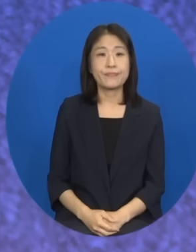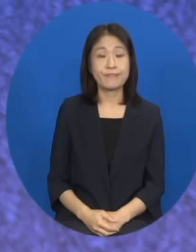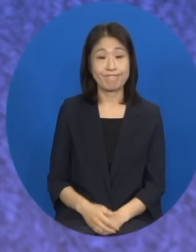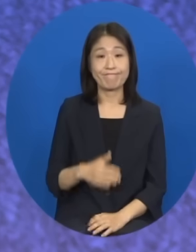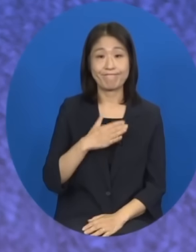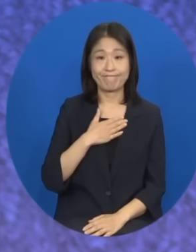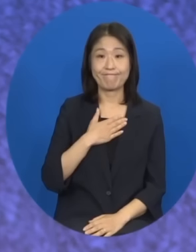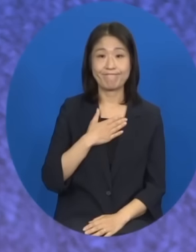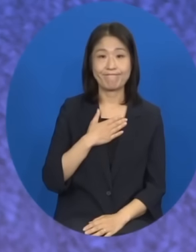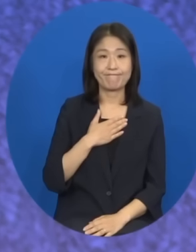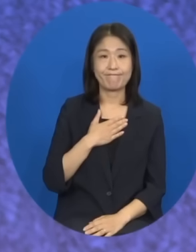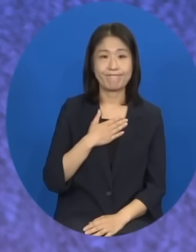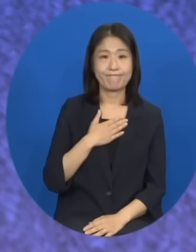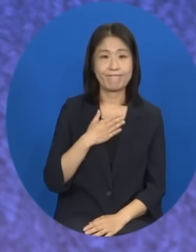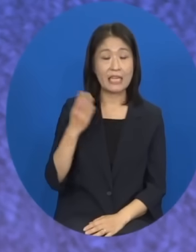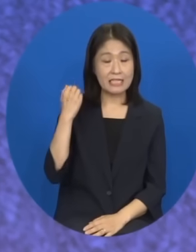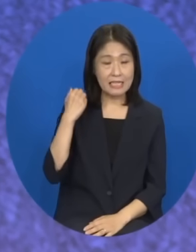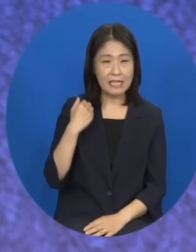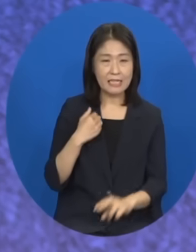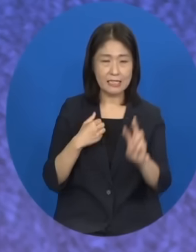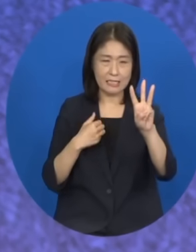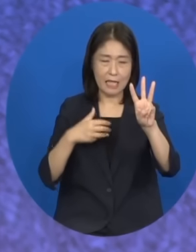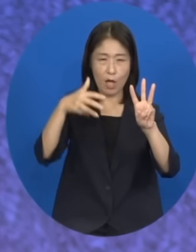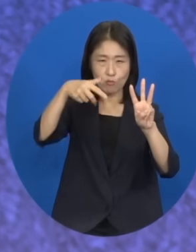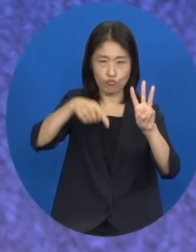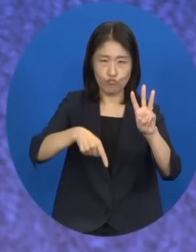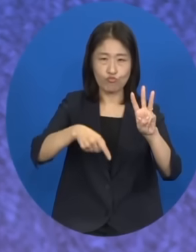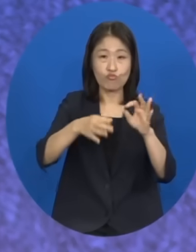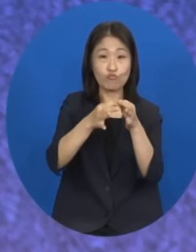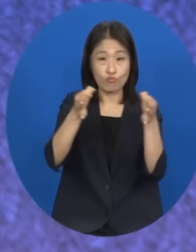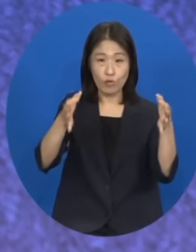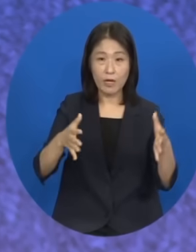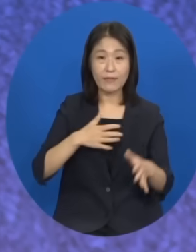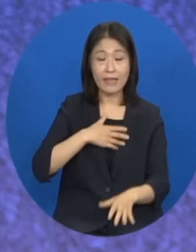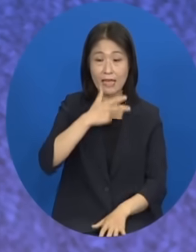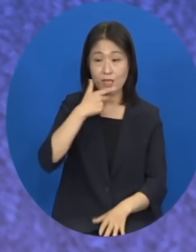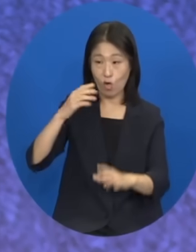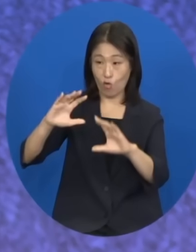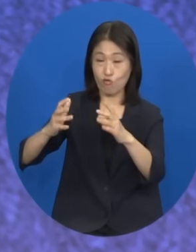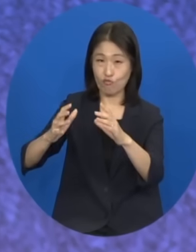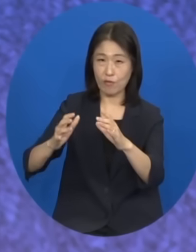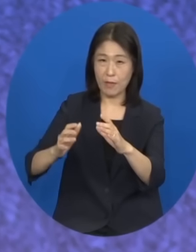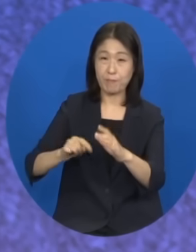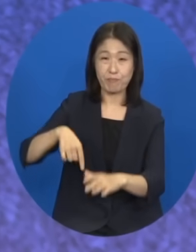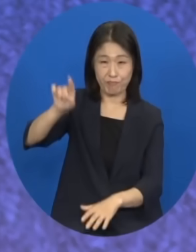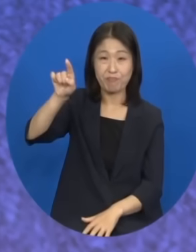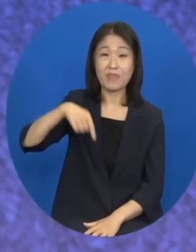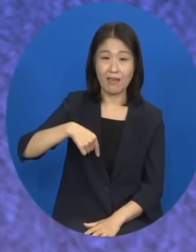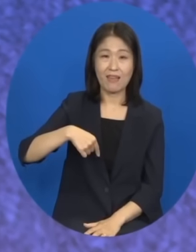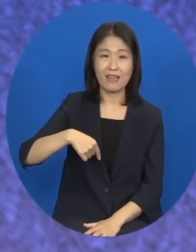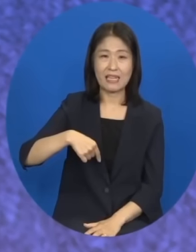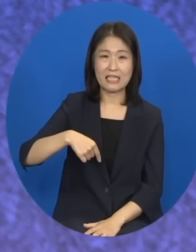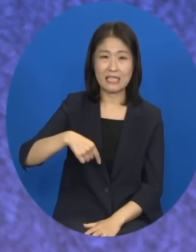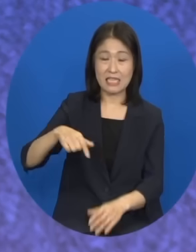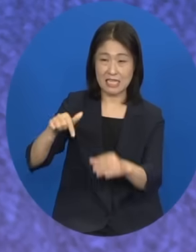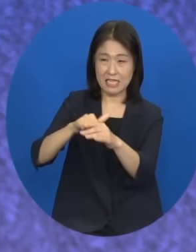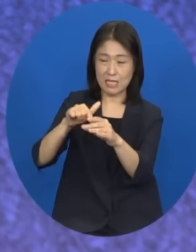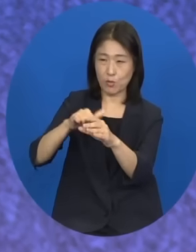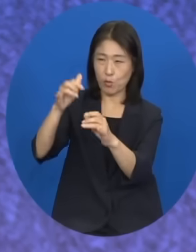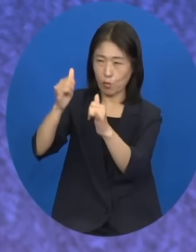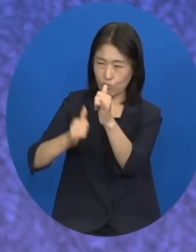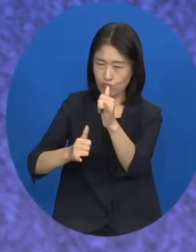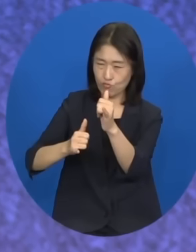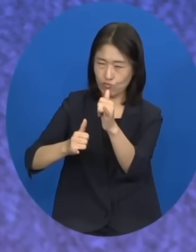제가 지난 3주간 동안 영국을 다녀왔습니다. 영국의 기독교 유적지를